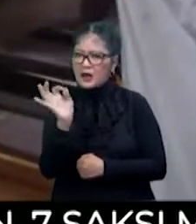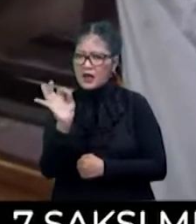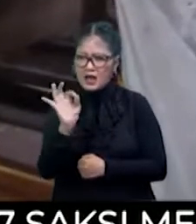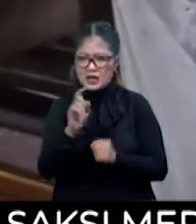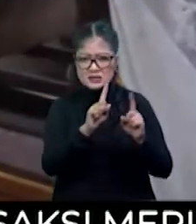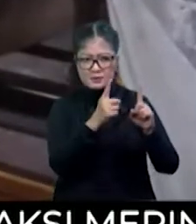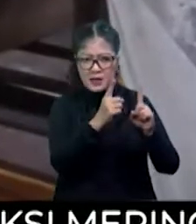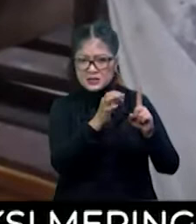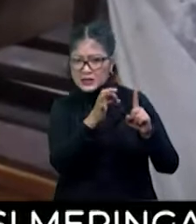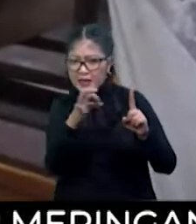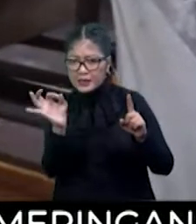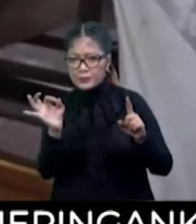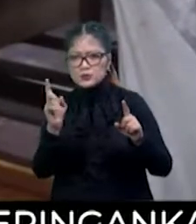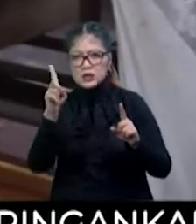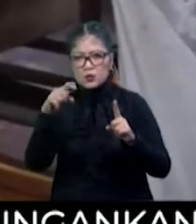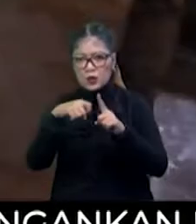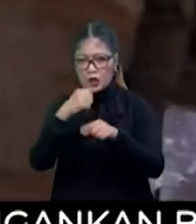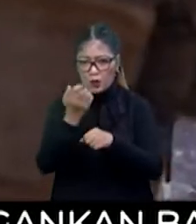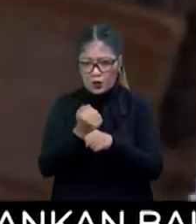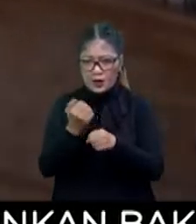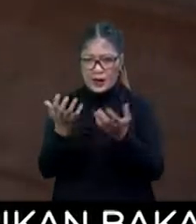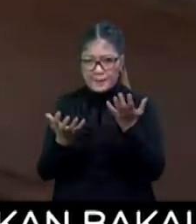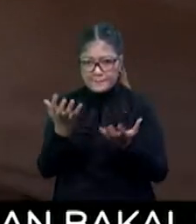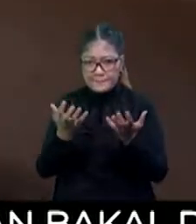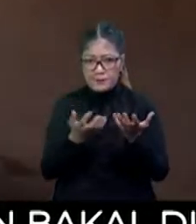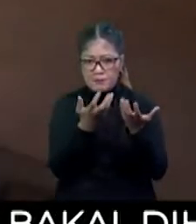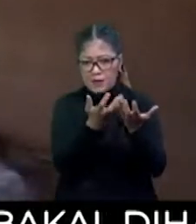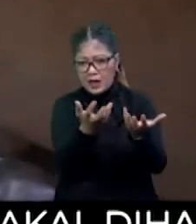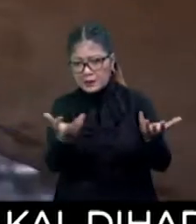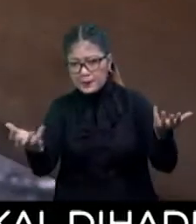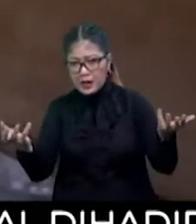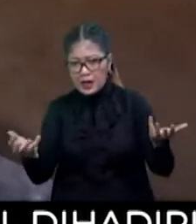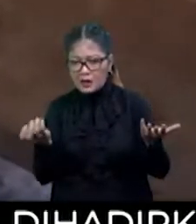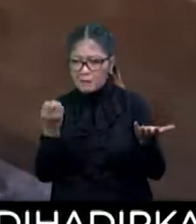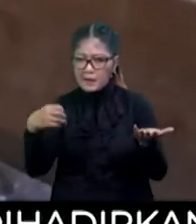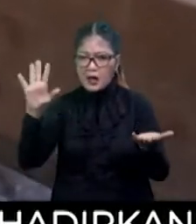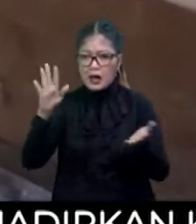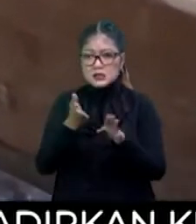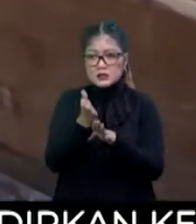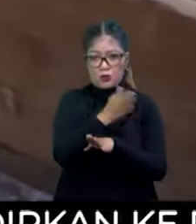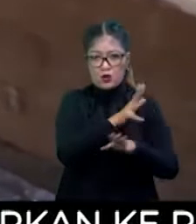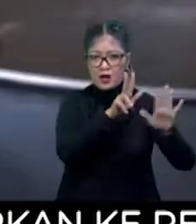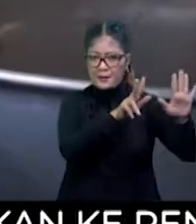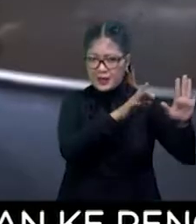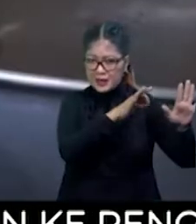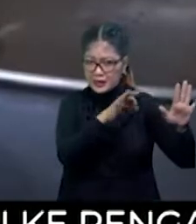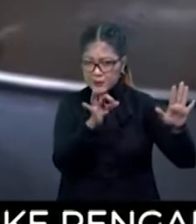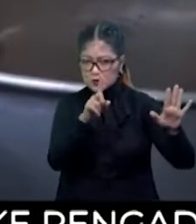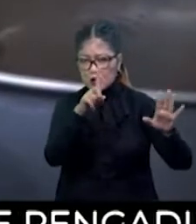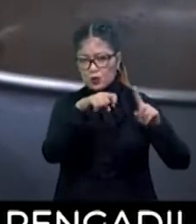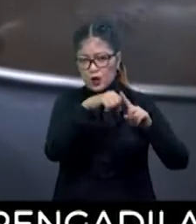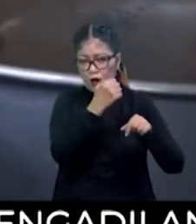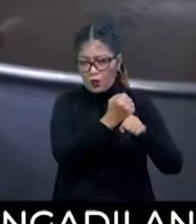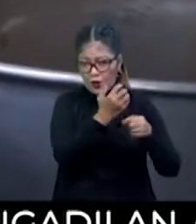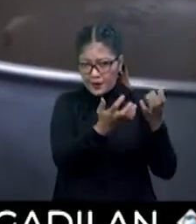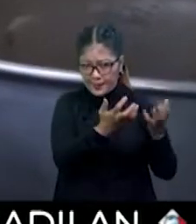kilogram. Bahan baku pembuat tahu ini naik Rp3.000 dari harga semula yakni Rp8.000 per kilogram. Tidak hanya